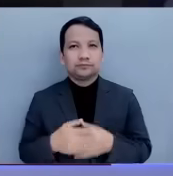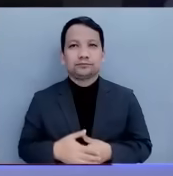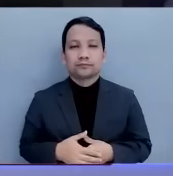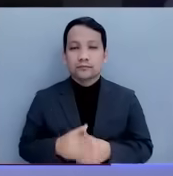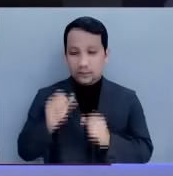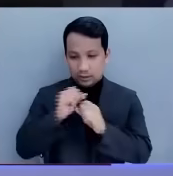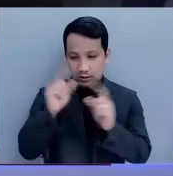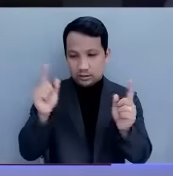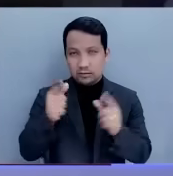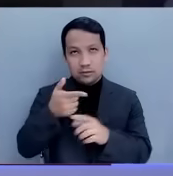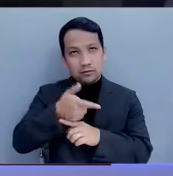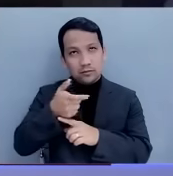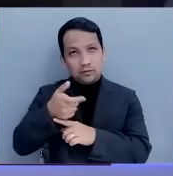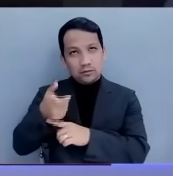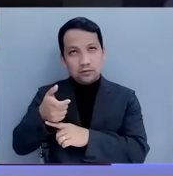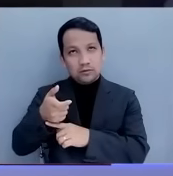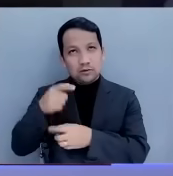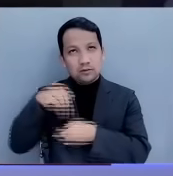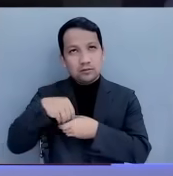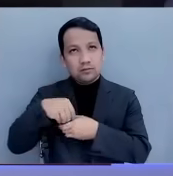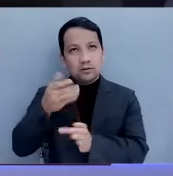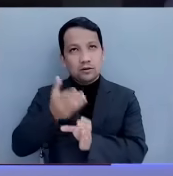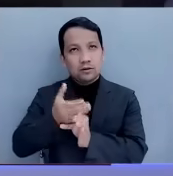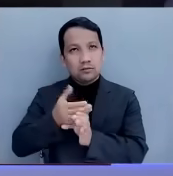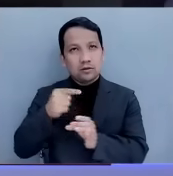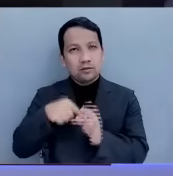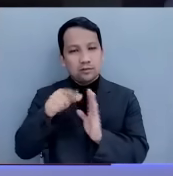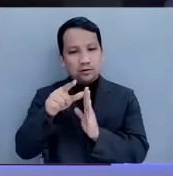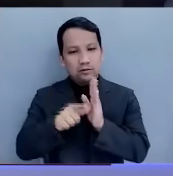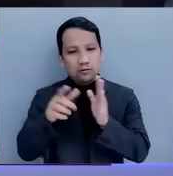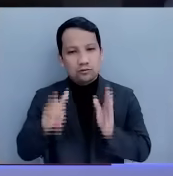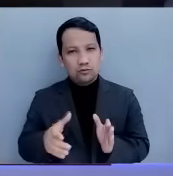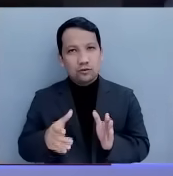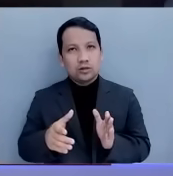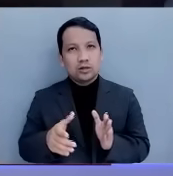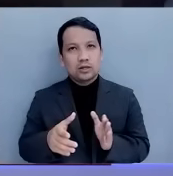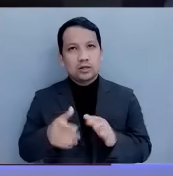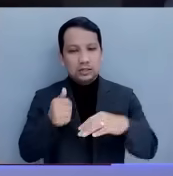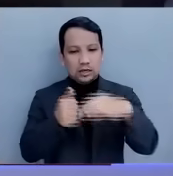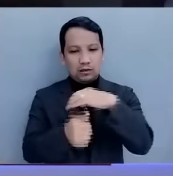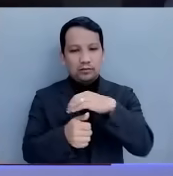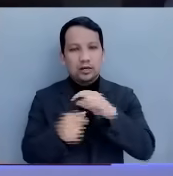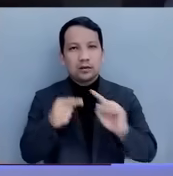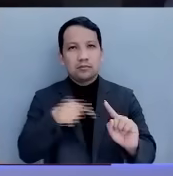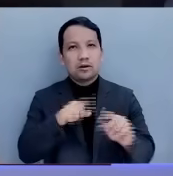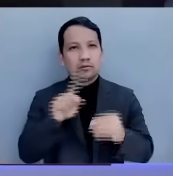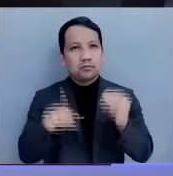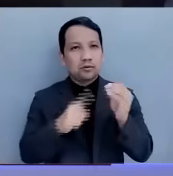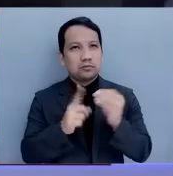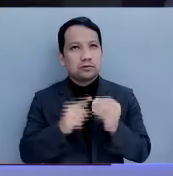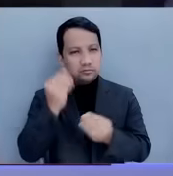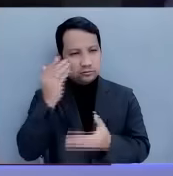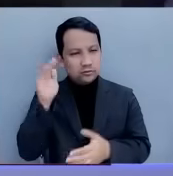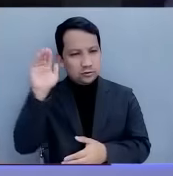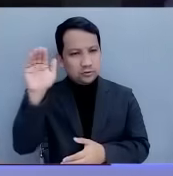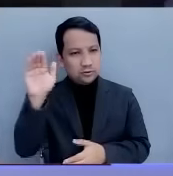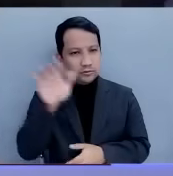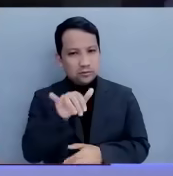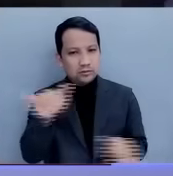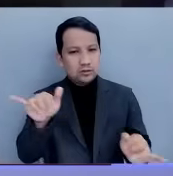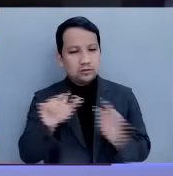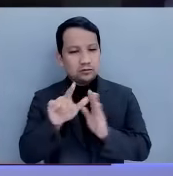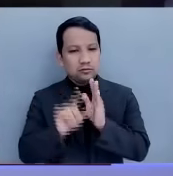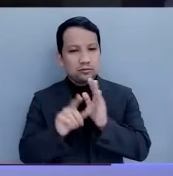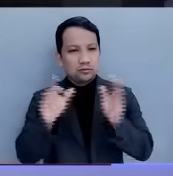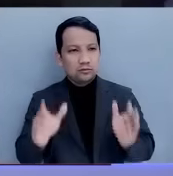Biglang pinagbabaril habang nasa kotseng isang abogado sa Banged, Abra. Kasunod niya, nagprotesta ang mga kapwa niya abogado